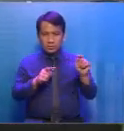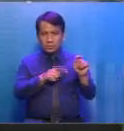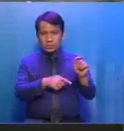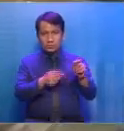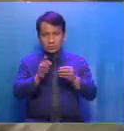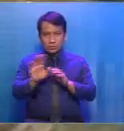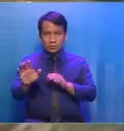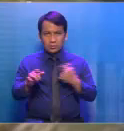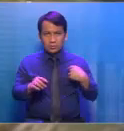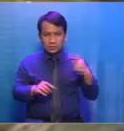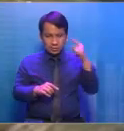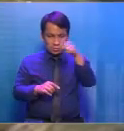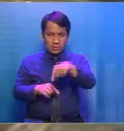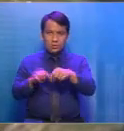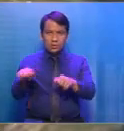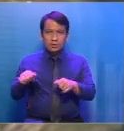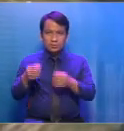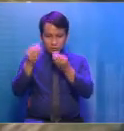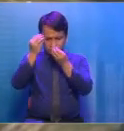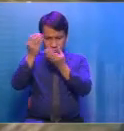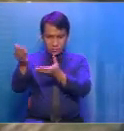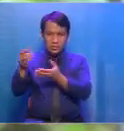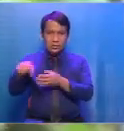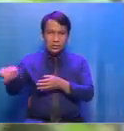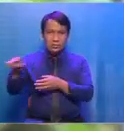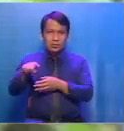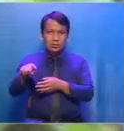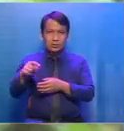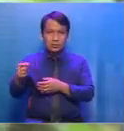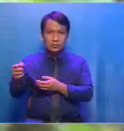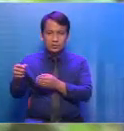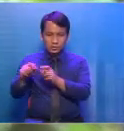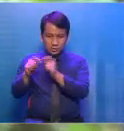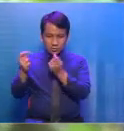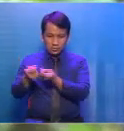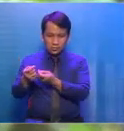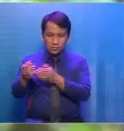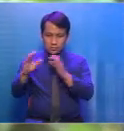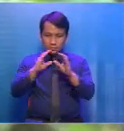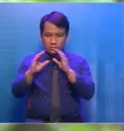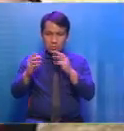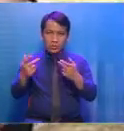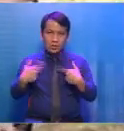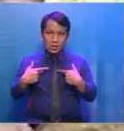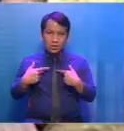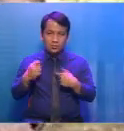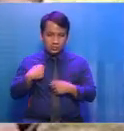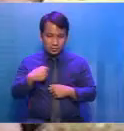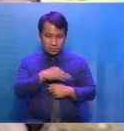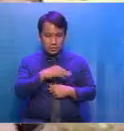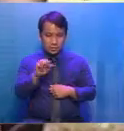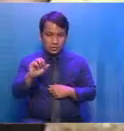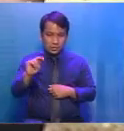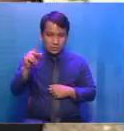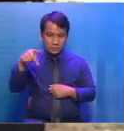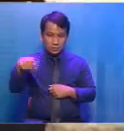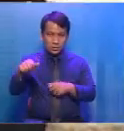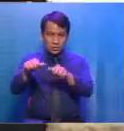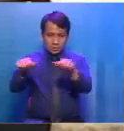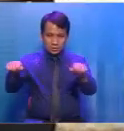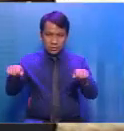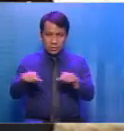Baybayan, rumesponde sila dahil na rin sa impormasyong natanggap mula sa tribal communities tungkol sa pagkakaroon ng mga tauhan ng NPA sa kanilang